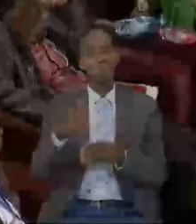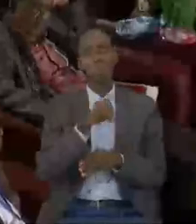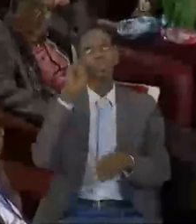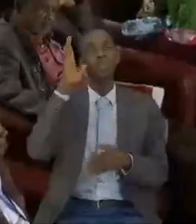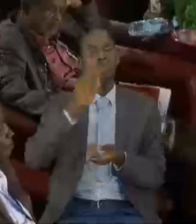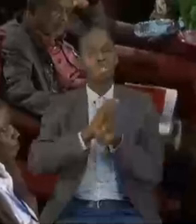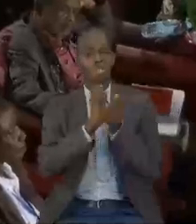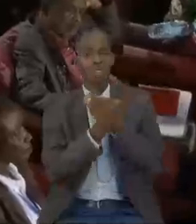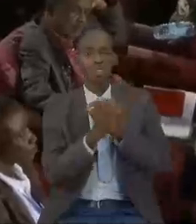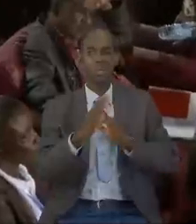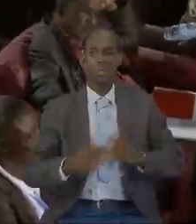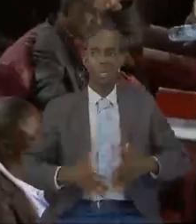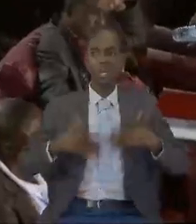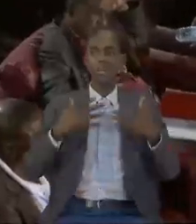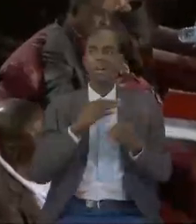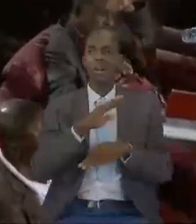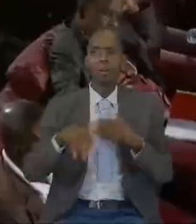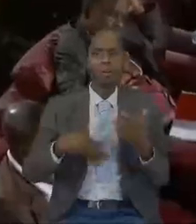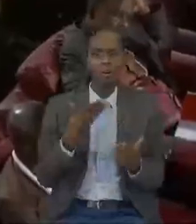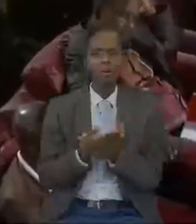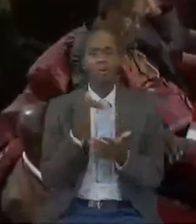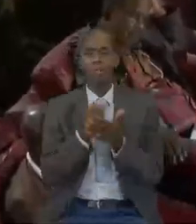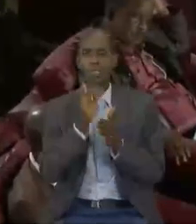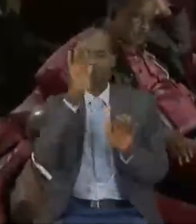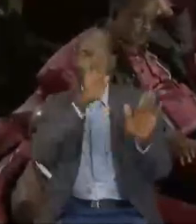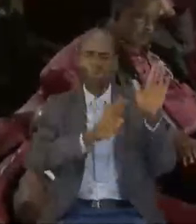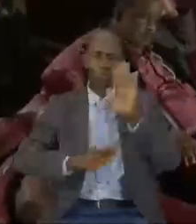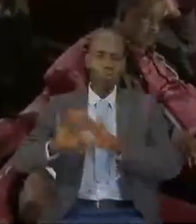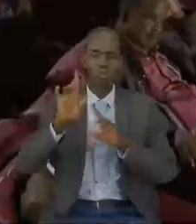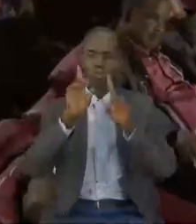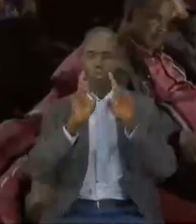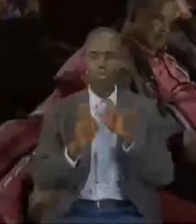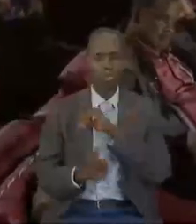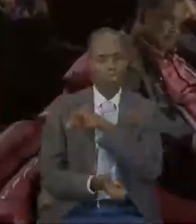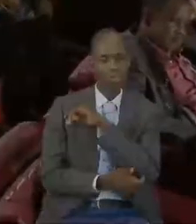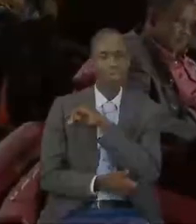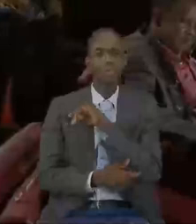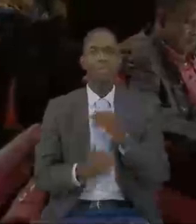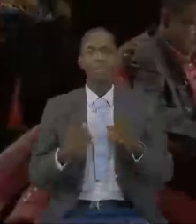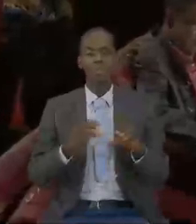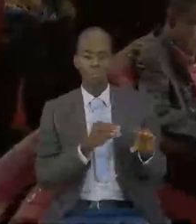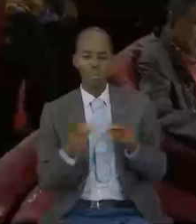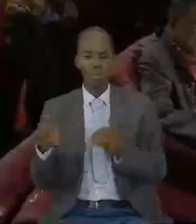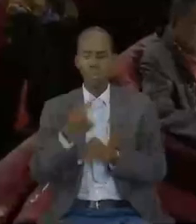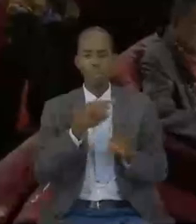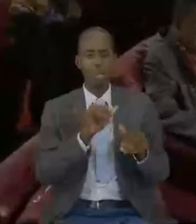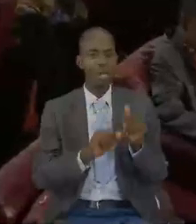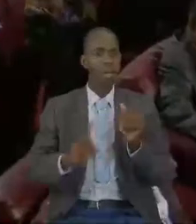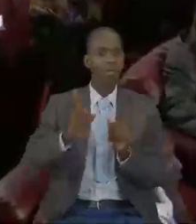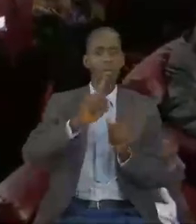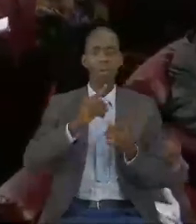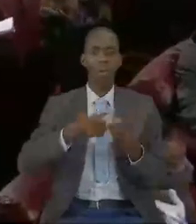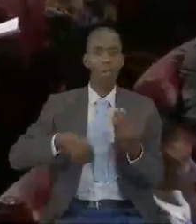va te pardonner. Il va changer ta vie. Et toutes ces tribulations, ces épreuves, ces troubles, ces tentations qui